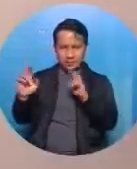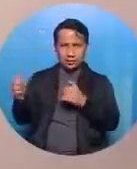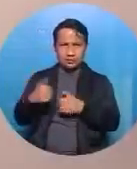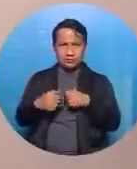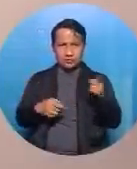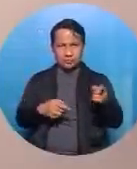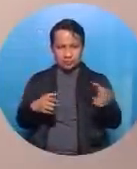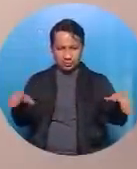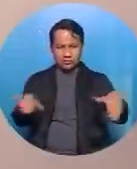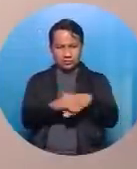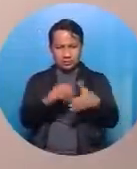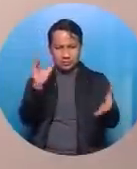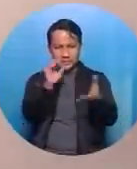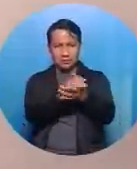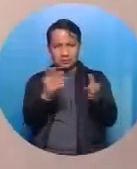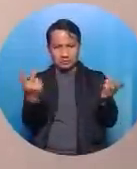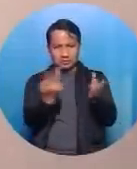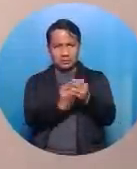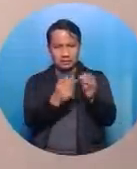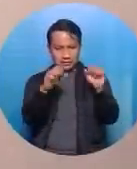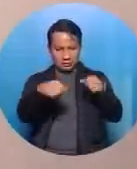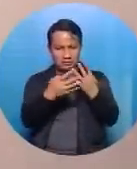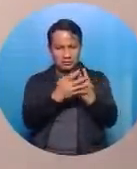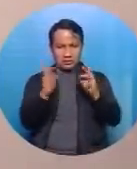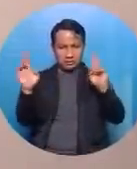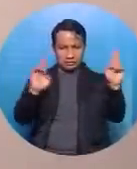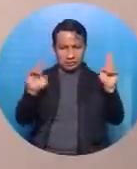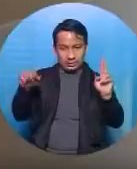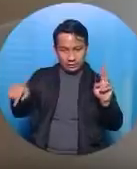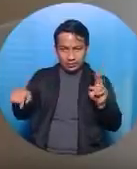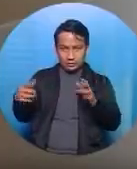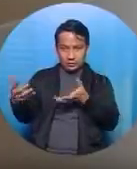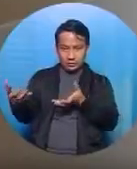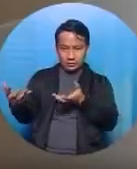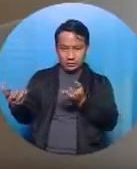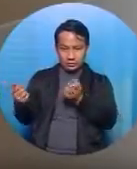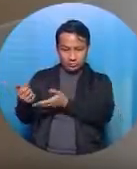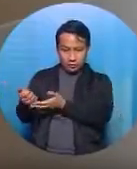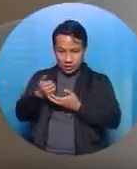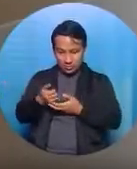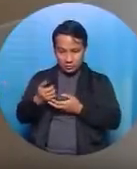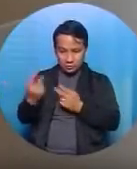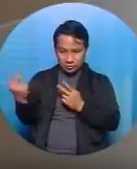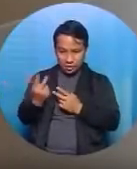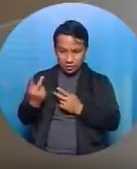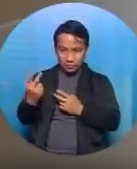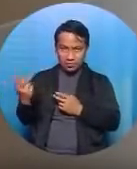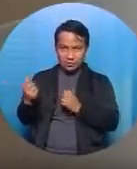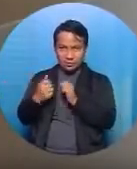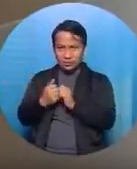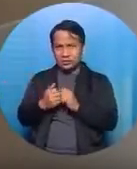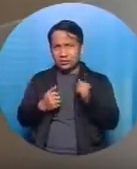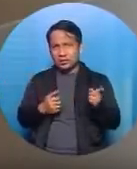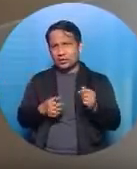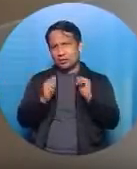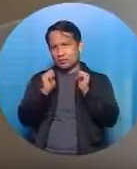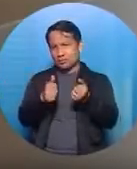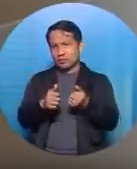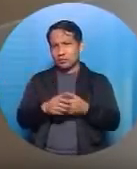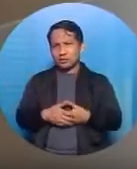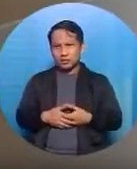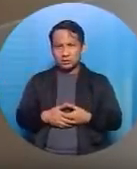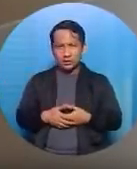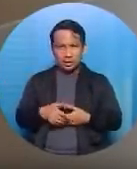po makulong din daw po yung asawa niya. Ah, ready na makipag-collab or magsanipwersa po sa inyo. Good. E